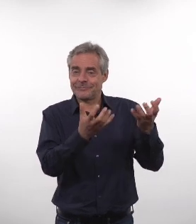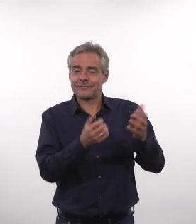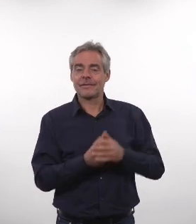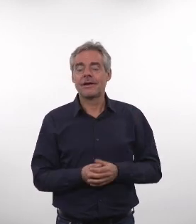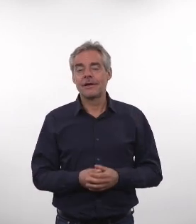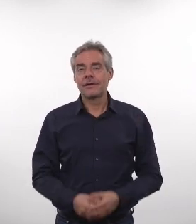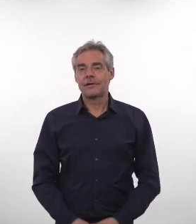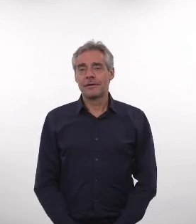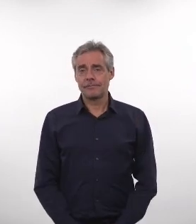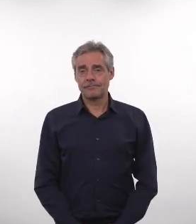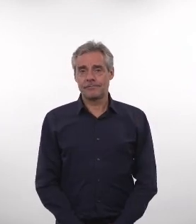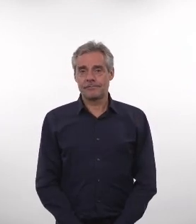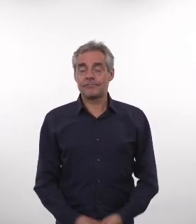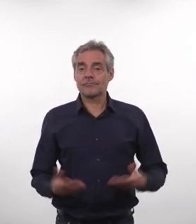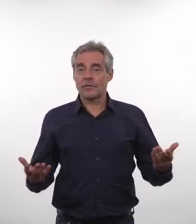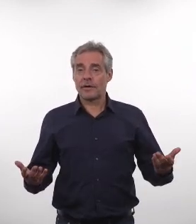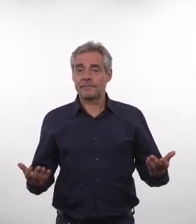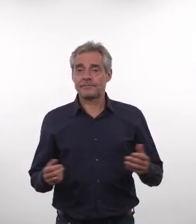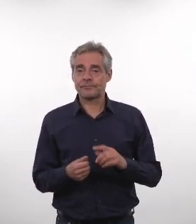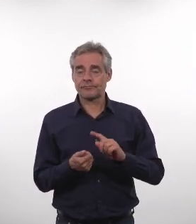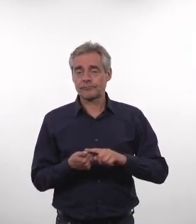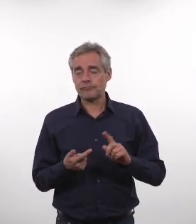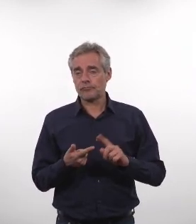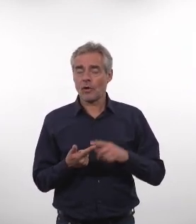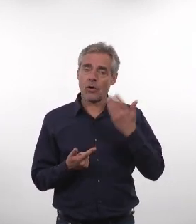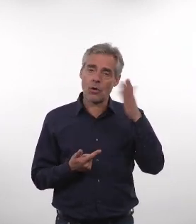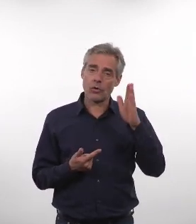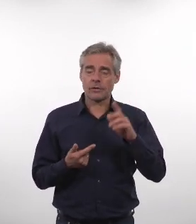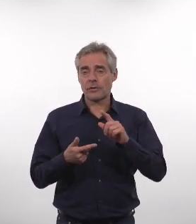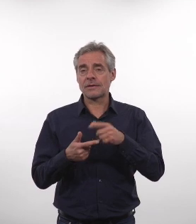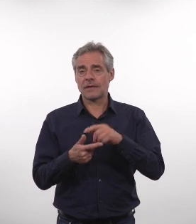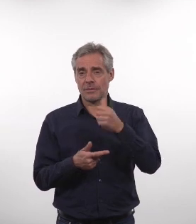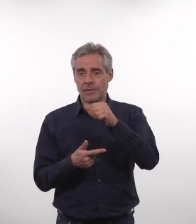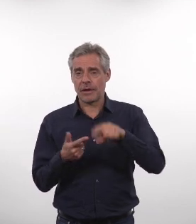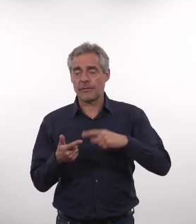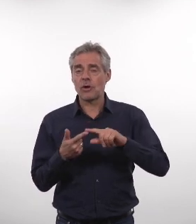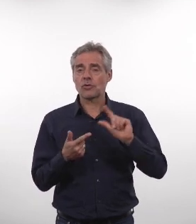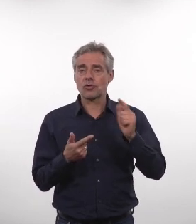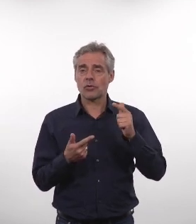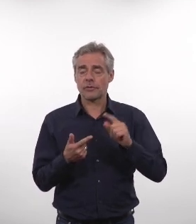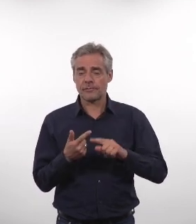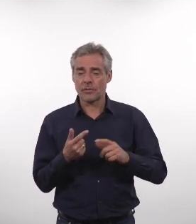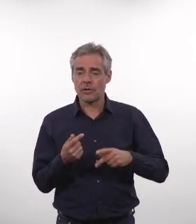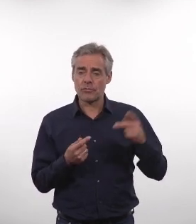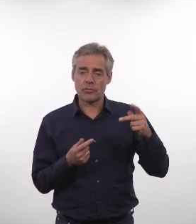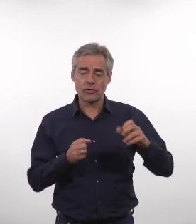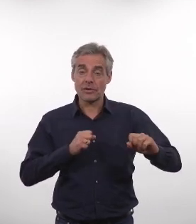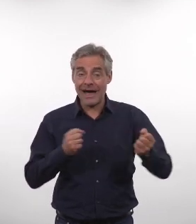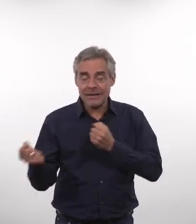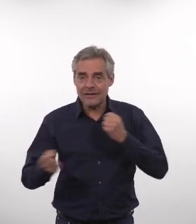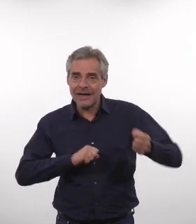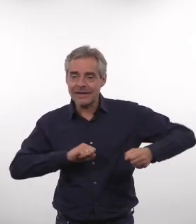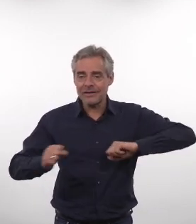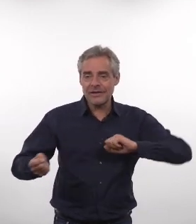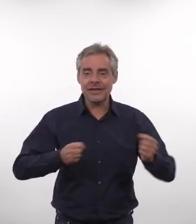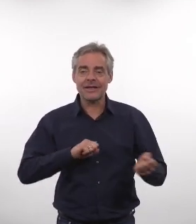efforts. Donc voilà, les renforçateurs primaires. Après, il y a les renforçateurs secondaires qui sont plutôt de l'ordre des activités, donc tout ce qui va